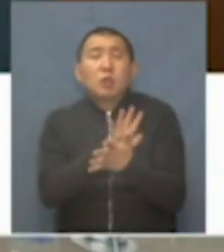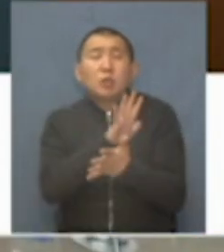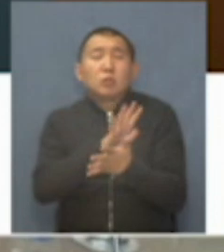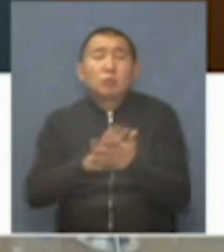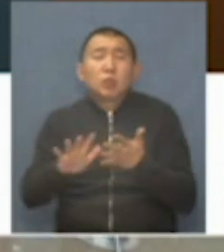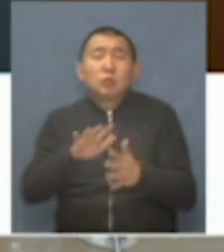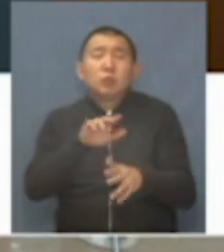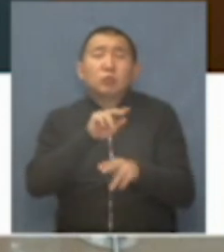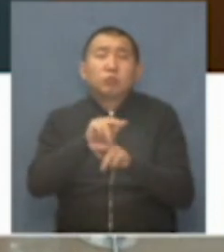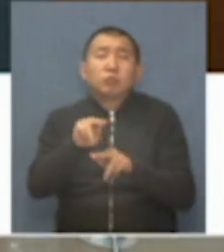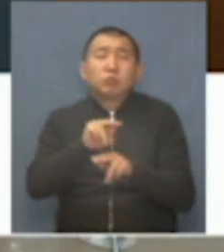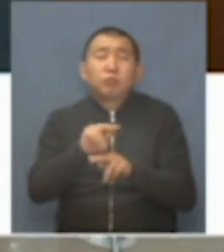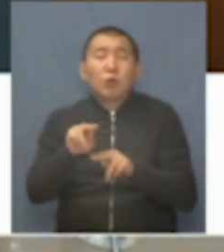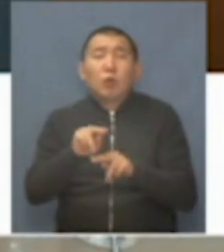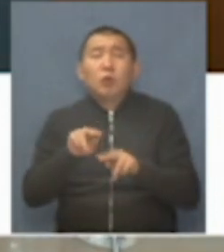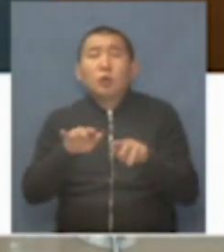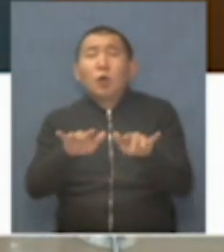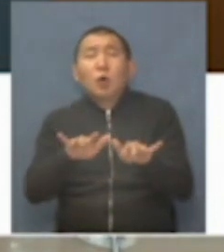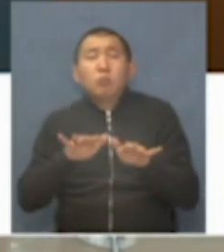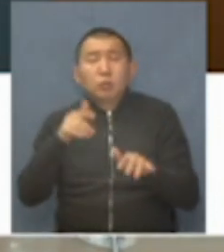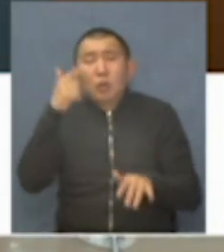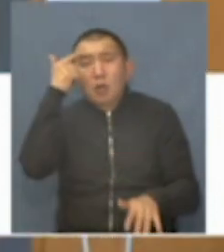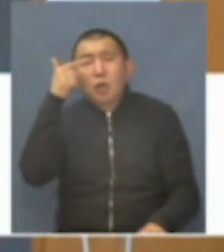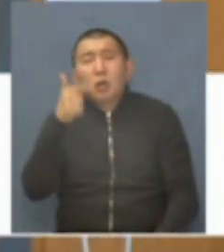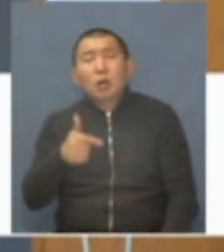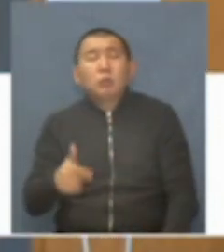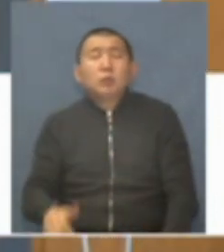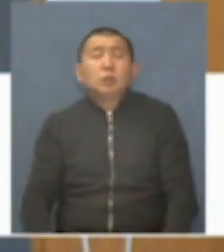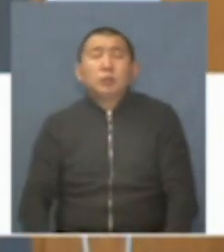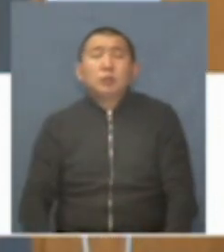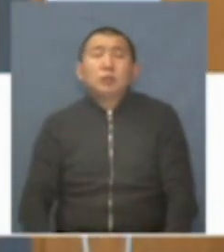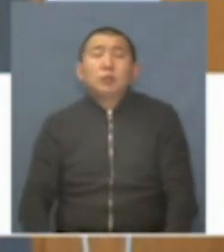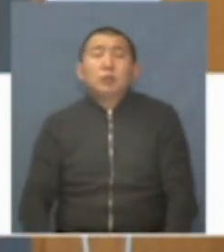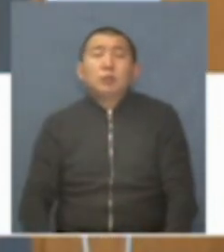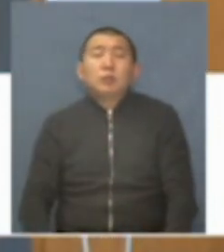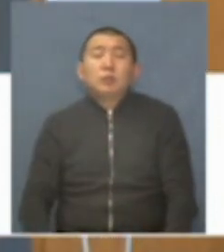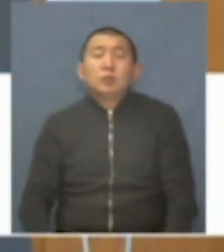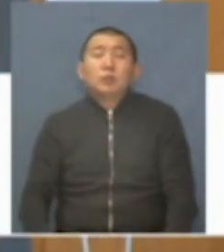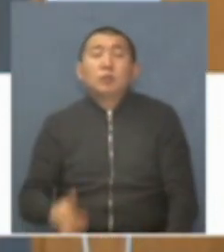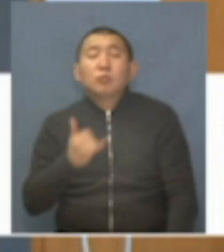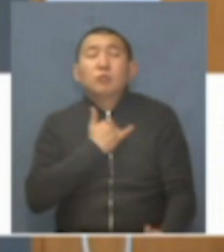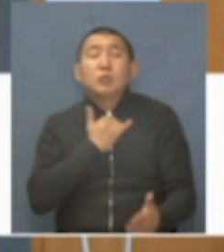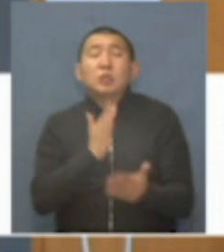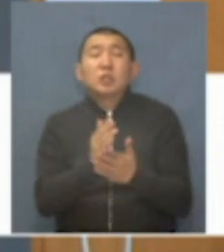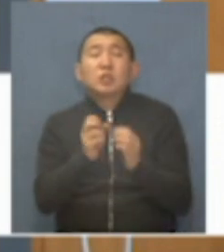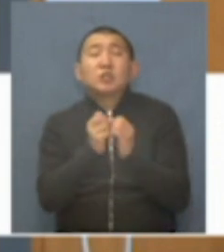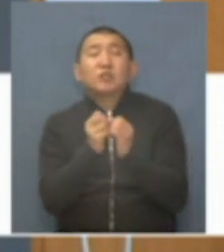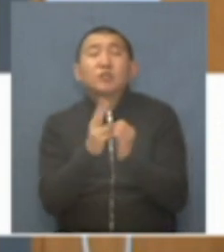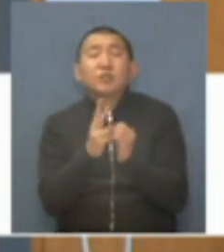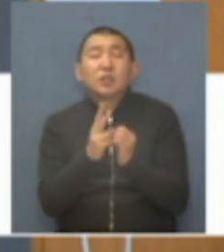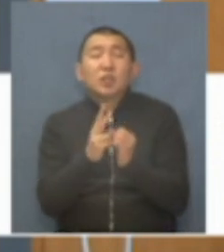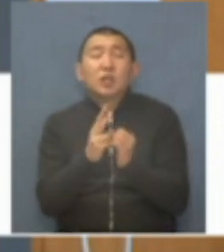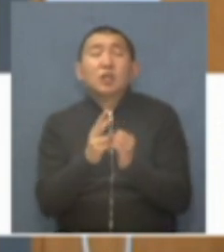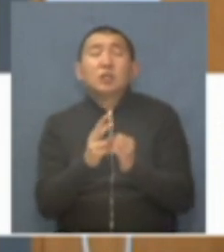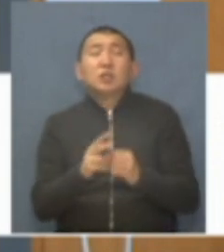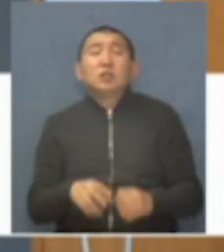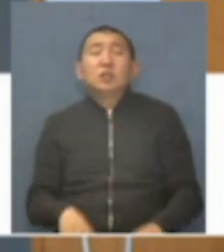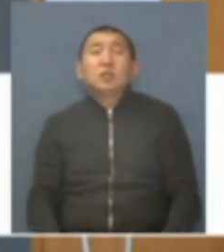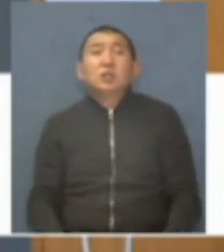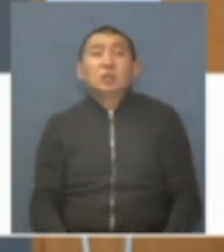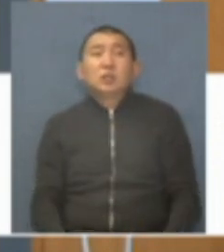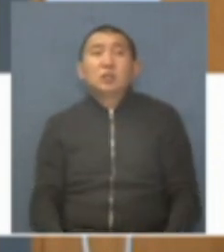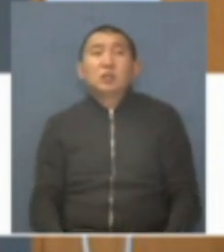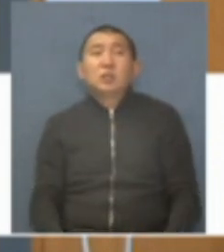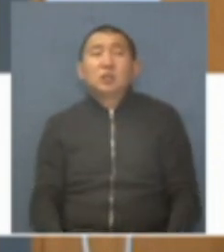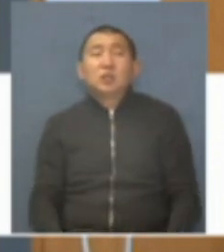тренинги по цифровой и медиаграмотности. У нас по области действует 12 молодежных ресурсных центров, 1 областной, 2 городских и 9